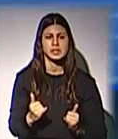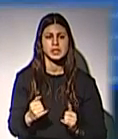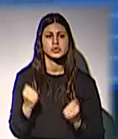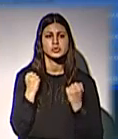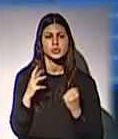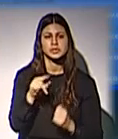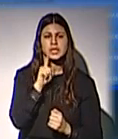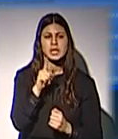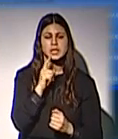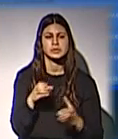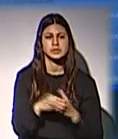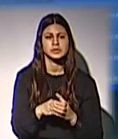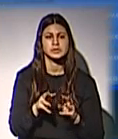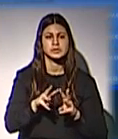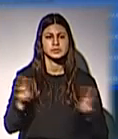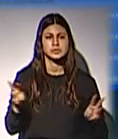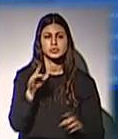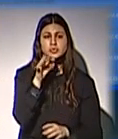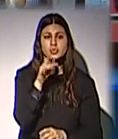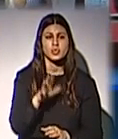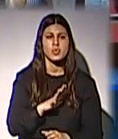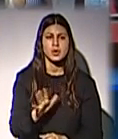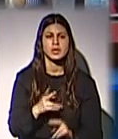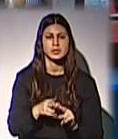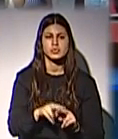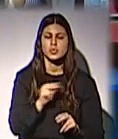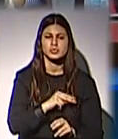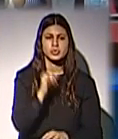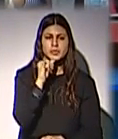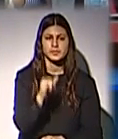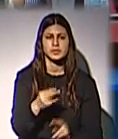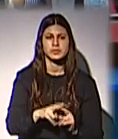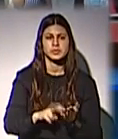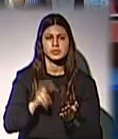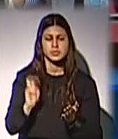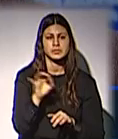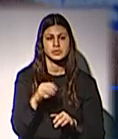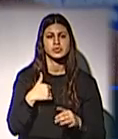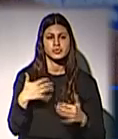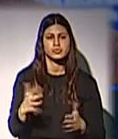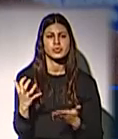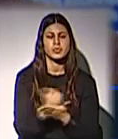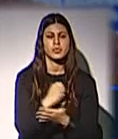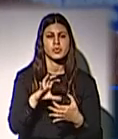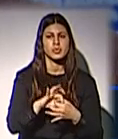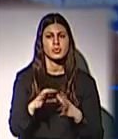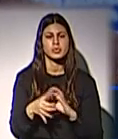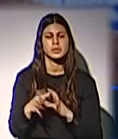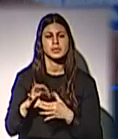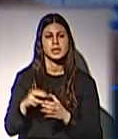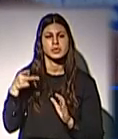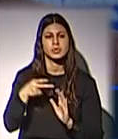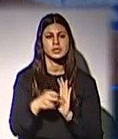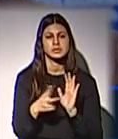და ახალგაზრდობის საქმეთა სამინისტროში დროის უქონლობის გამო მუშაობას ვერ მოახერხებს. მისი ადგილი სპორტისა და ახალგაზრდობის საქმეთა მინისტრის